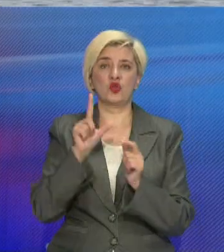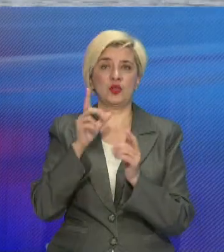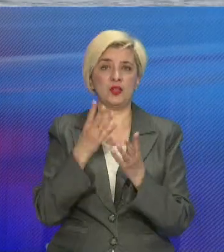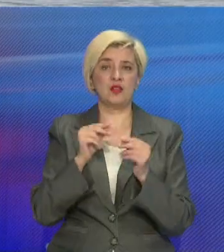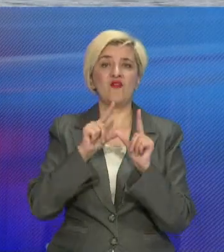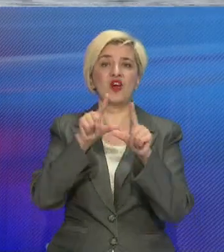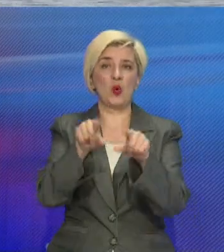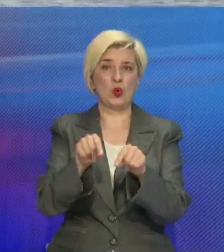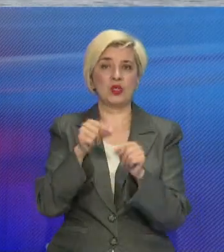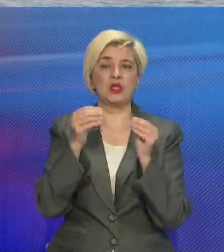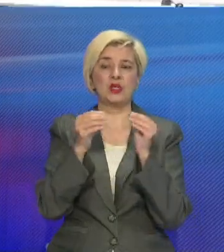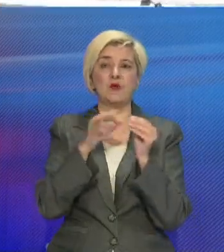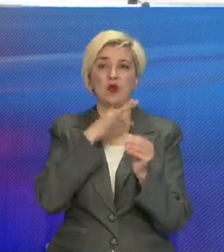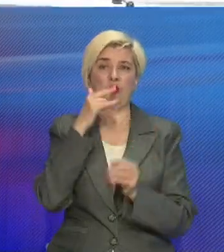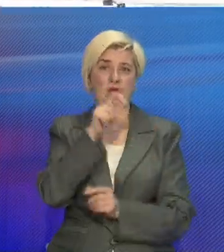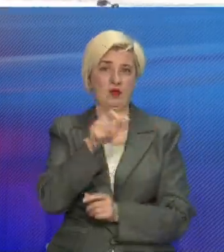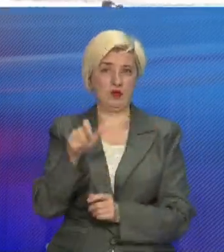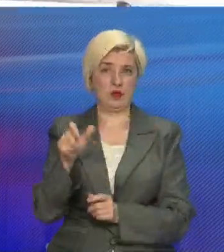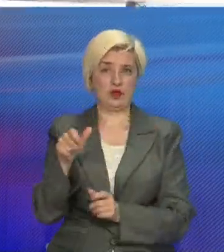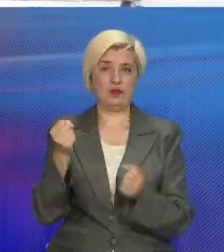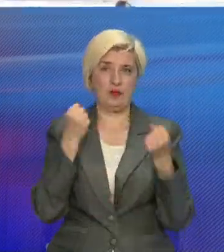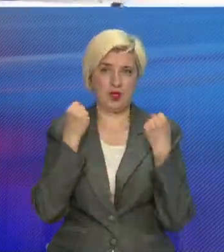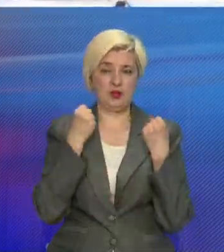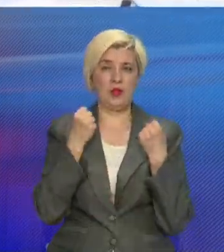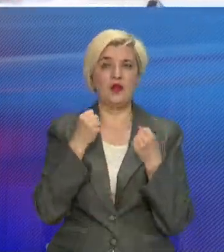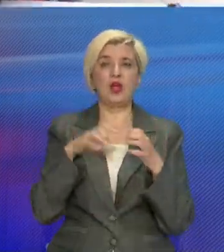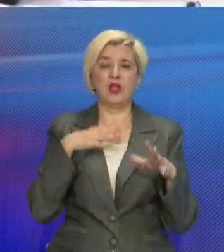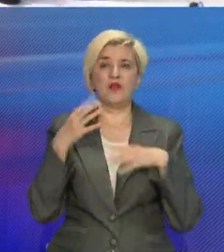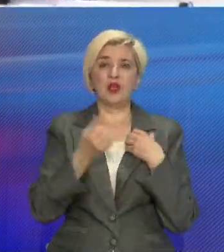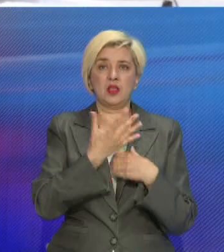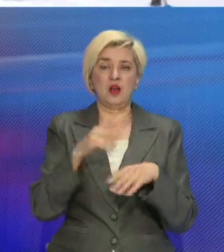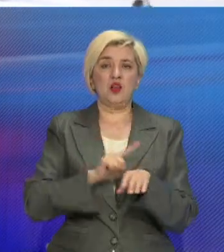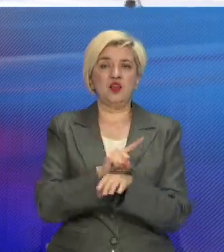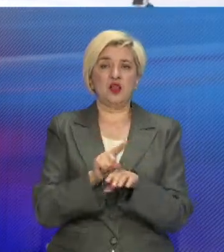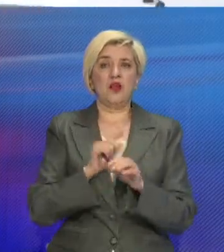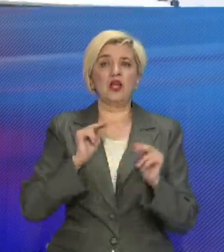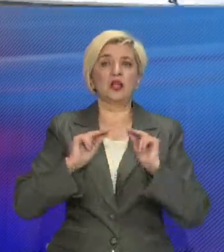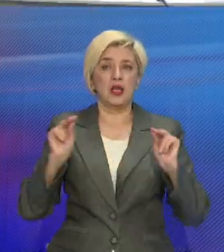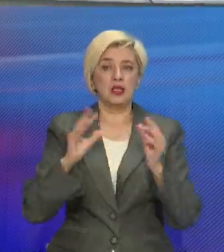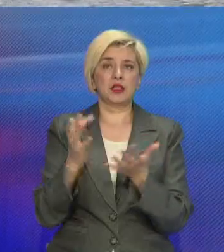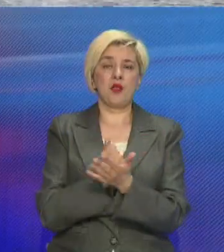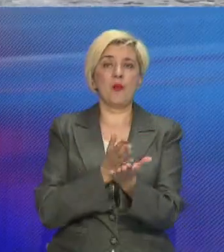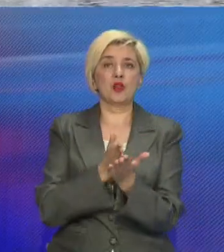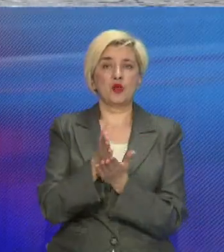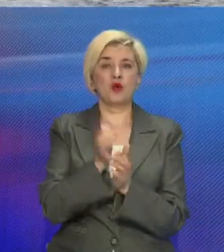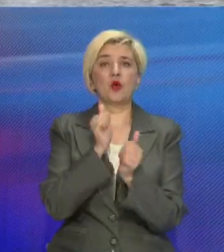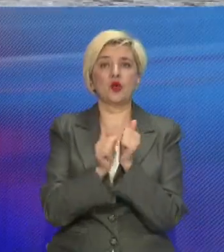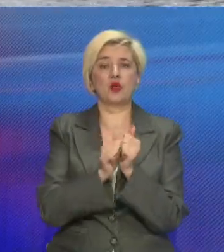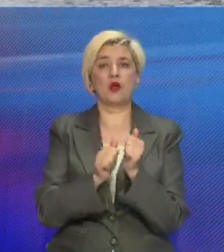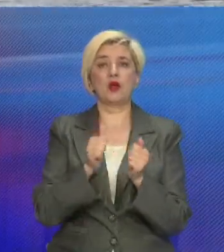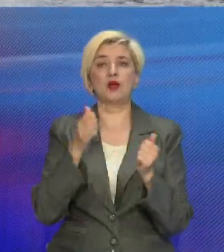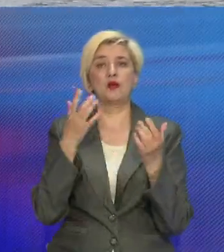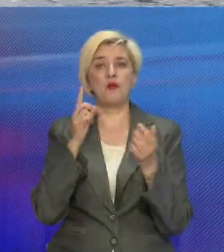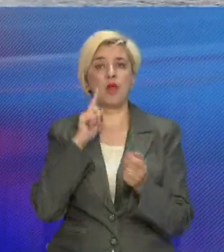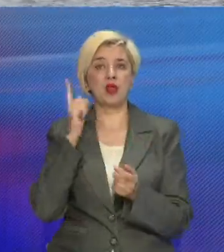юных спортсменов. Тренировка должилась несколько годин. Тренеры знаходили подыход до кожнага, от початкоўцаў до ўжо вопытных